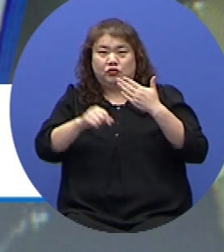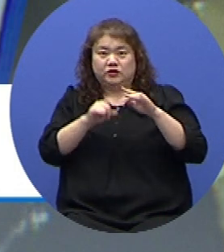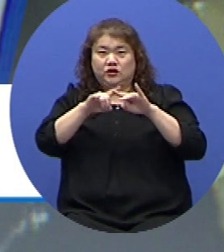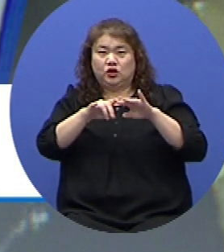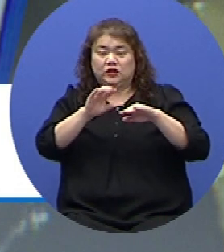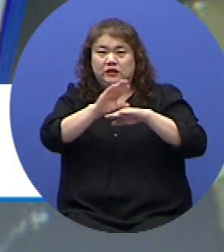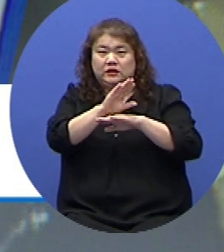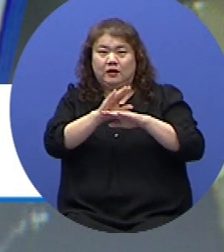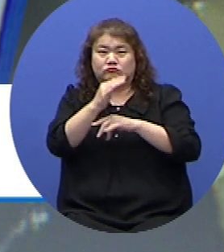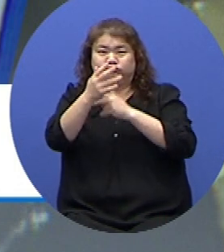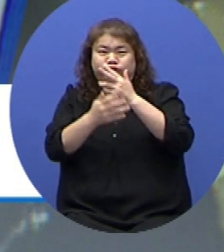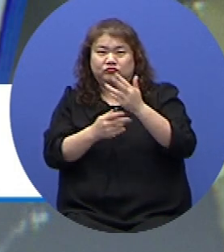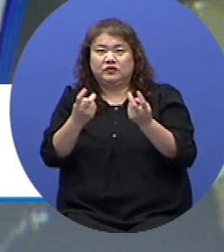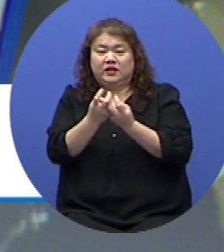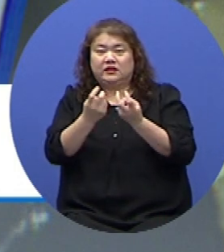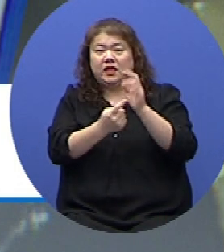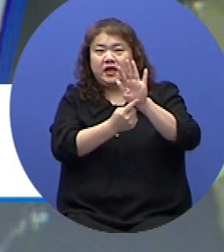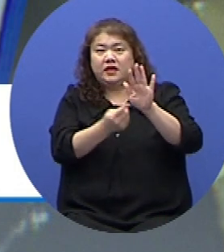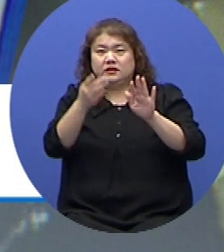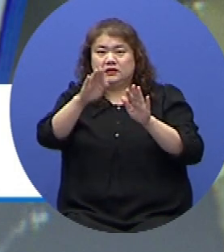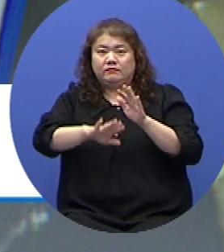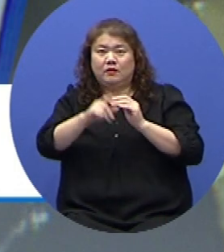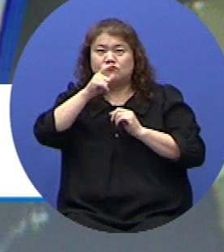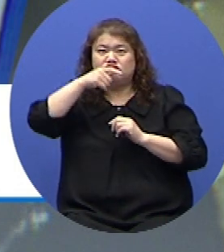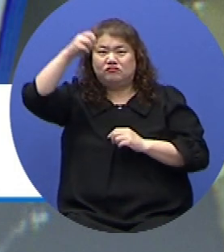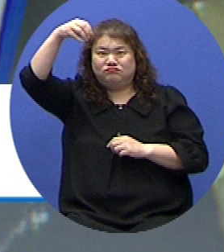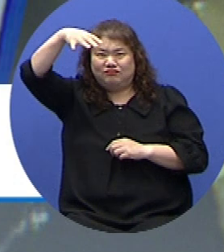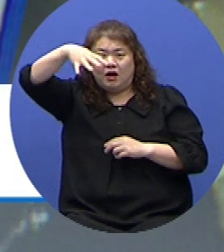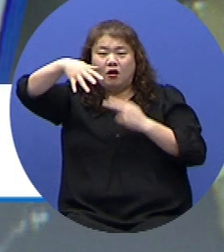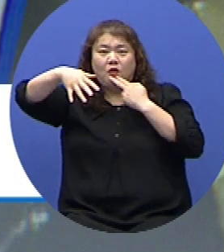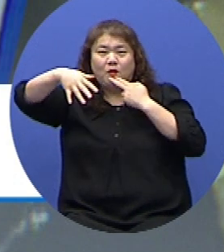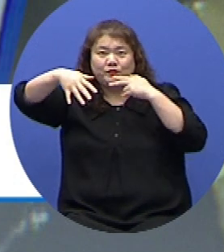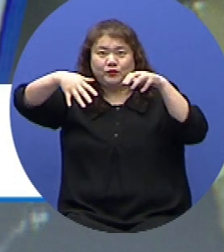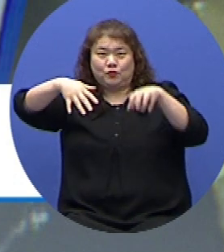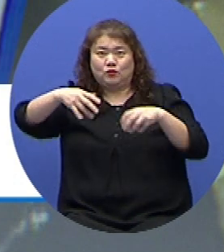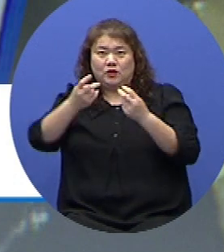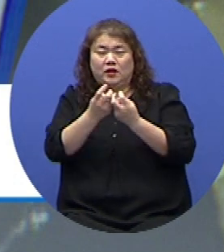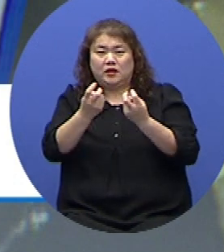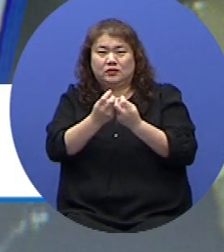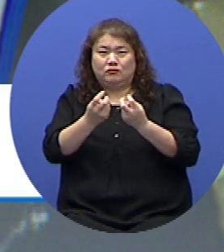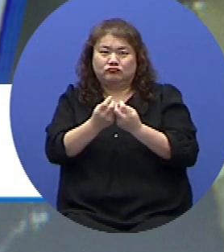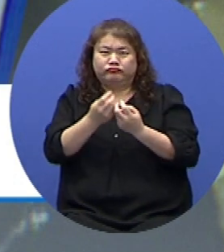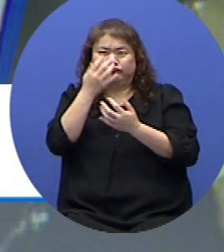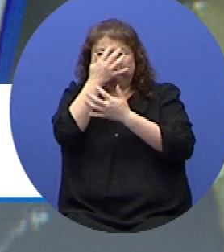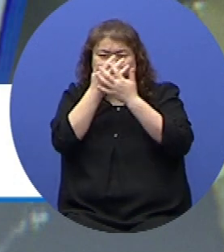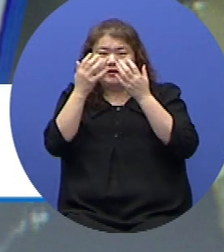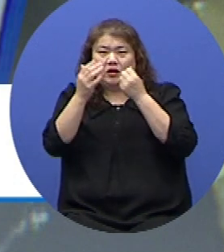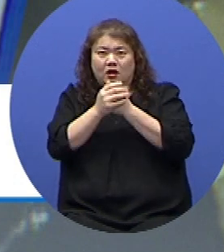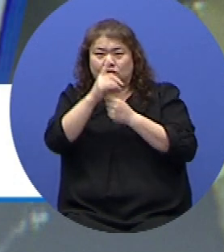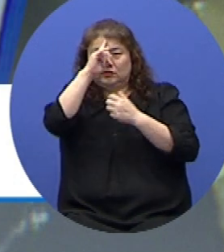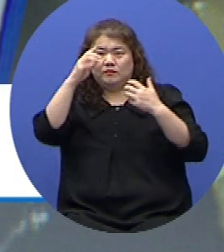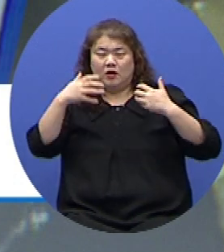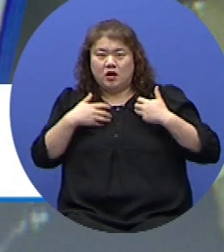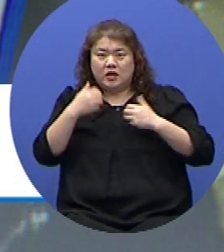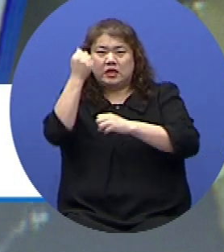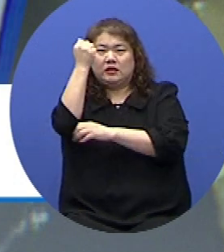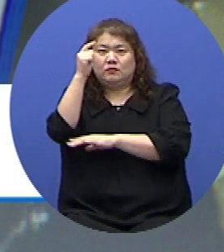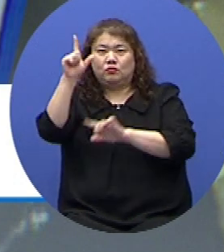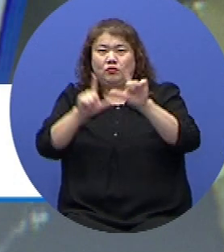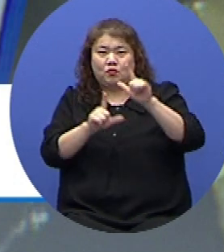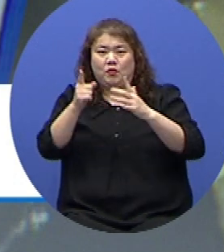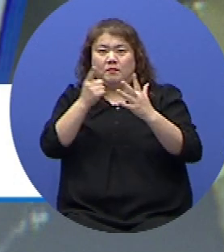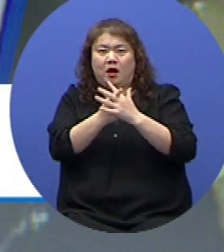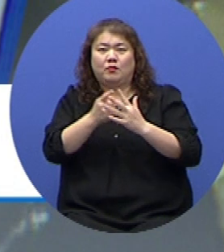화재 대책을 내놨지만 스프링클러가 없는 주차장에 대한 대책이 막연하고 자치단체는 기본 현황도 파악하지